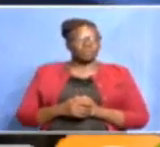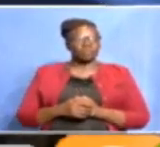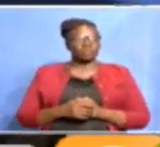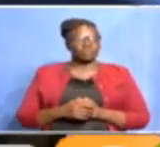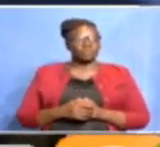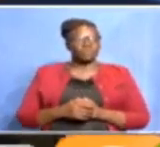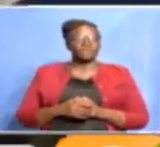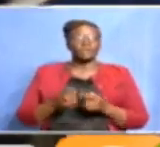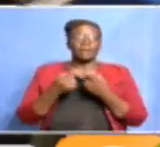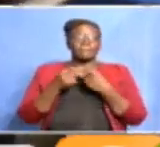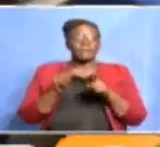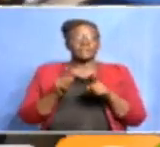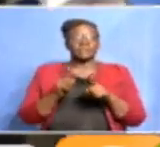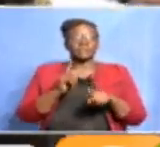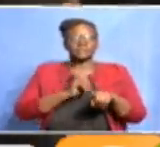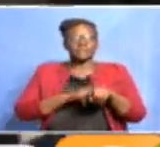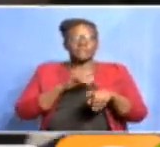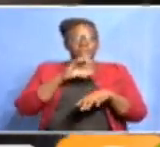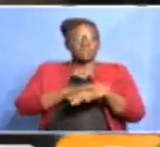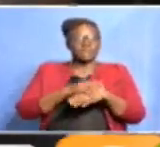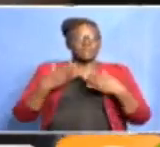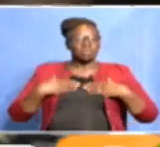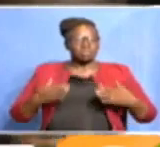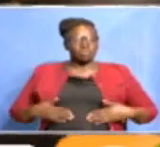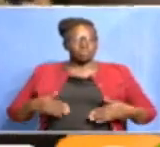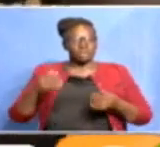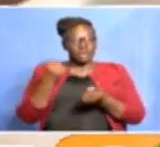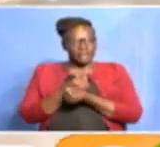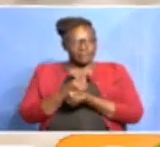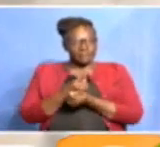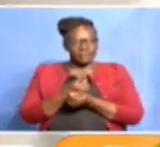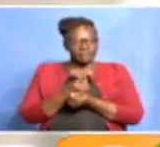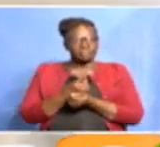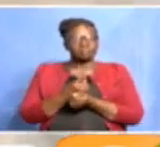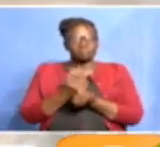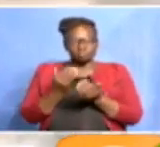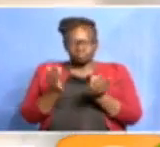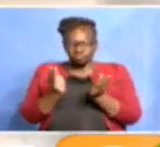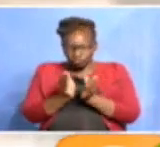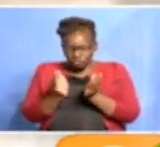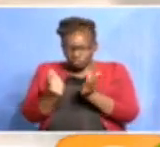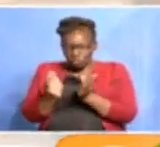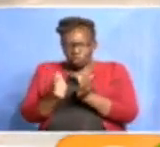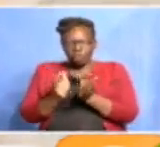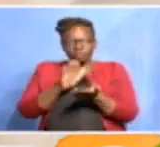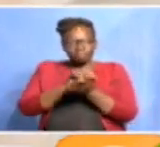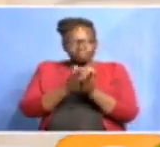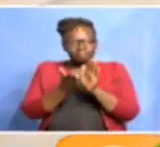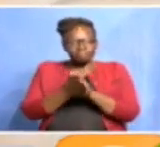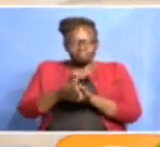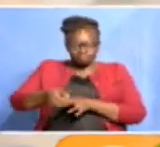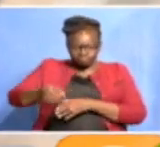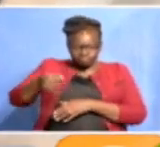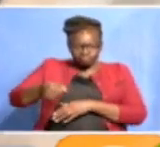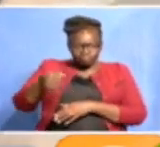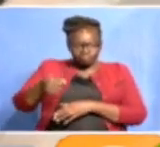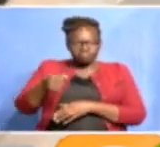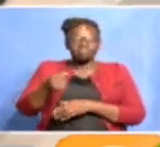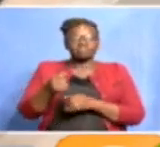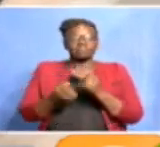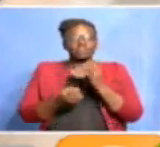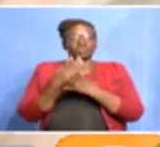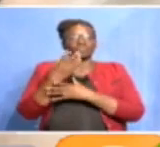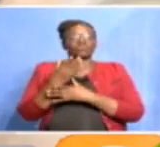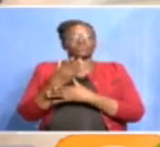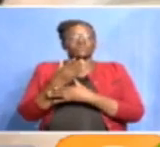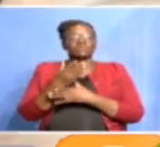Lakini kugunduliwa kwa maiti 11 ya watoto wachanga waliowekwa kwenye mifuko na makatoni kulisababisha